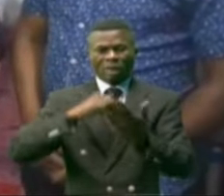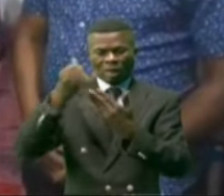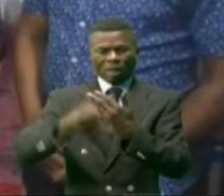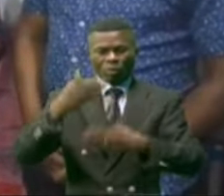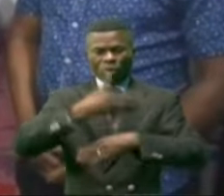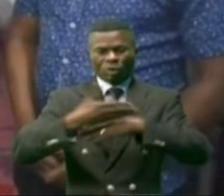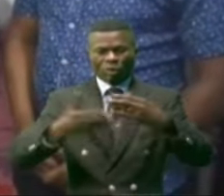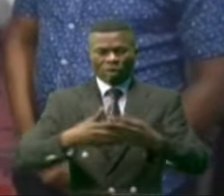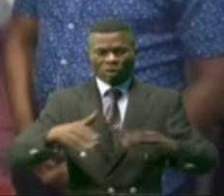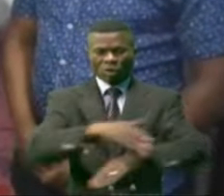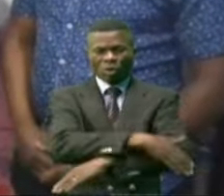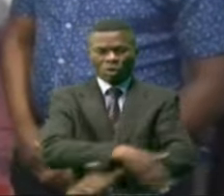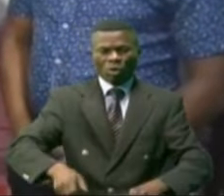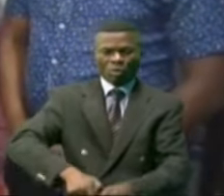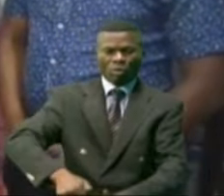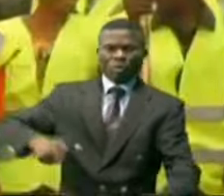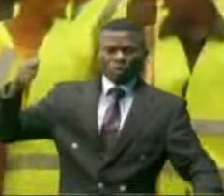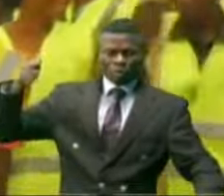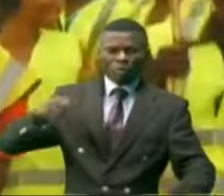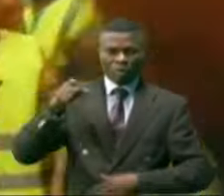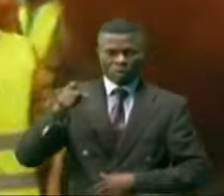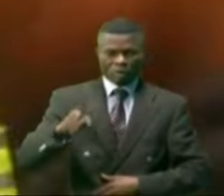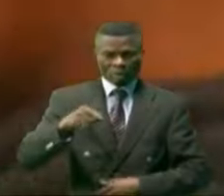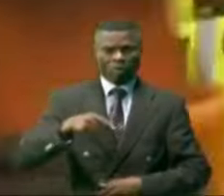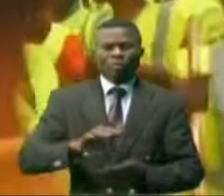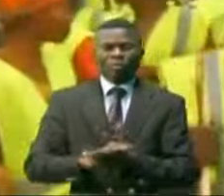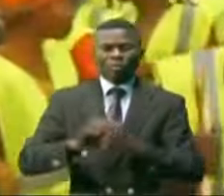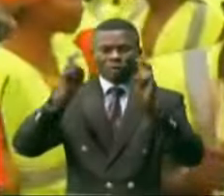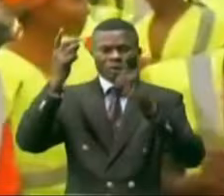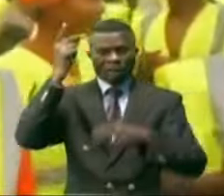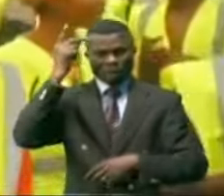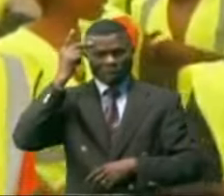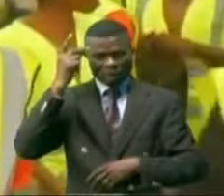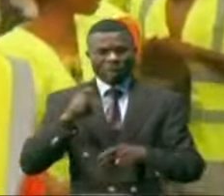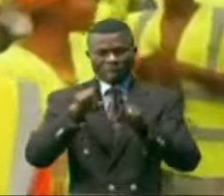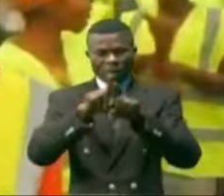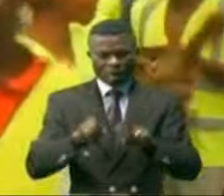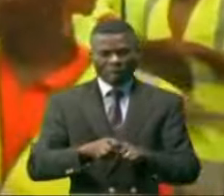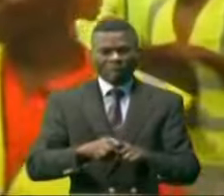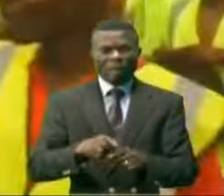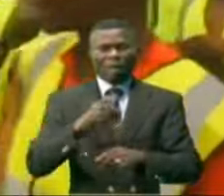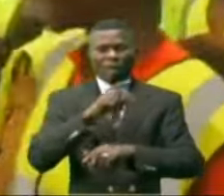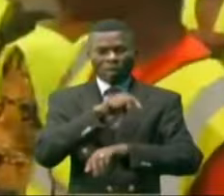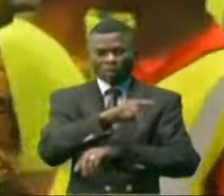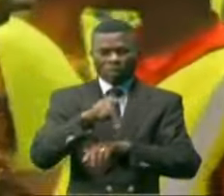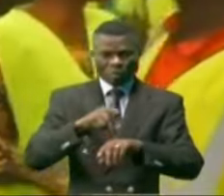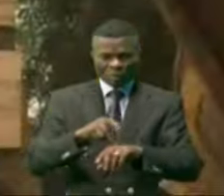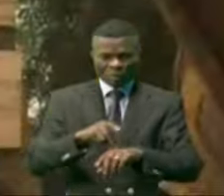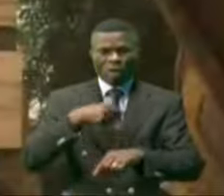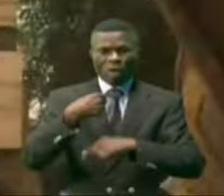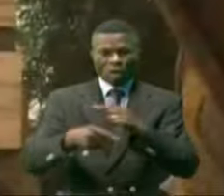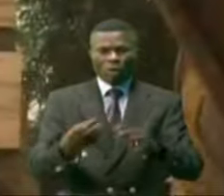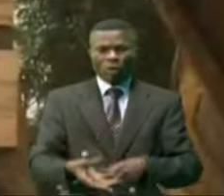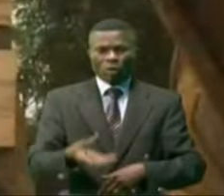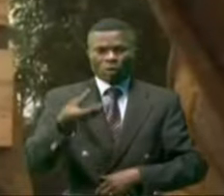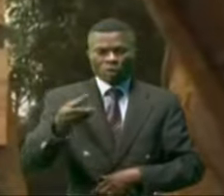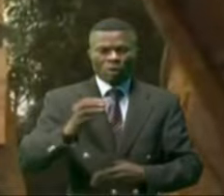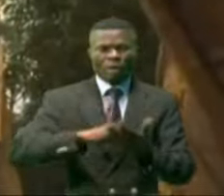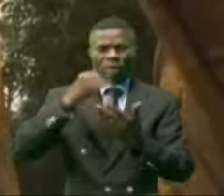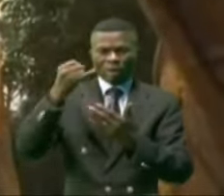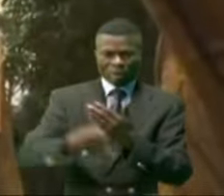barrage hydroélectrique sur la chute Mbombo. L'élu de Kananga a profité également de cette période pour lancer sur fonds propres quelques